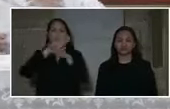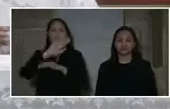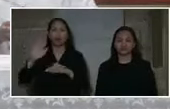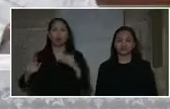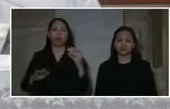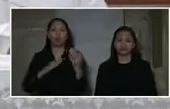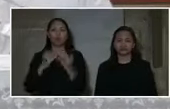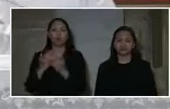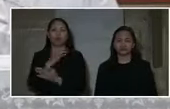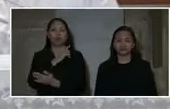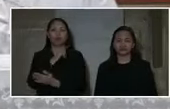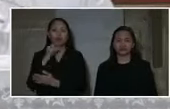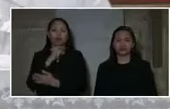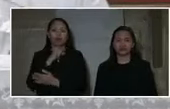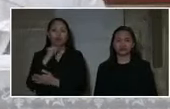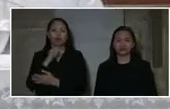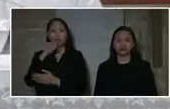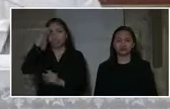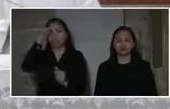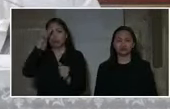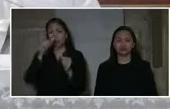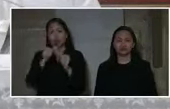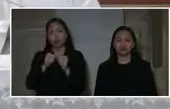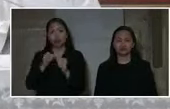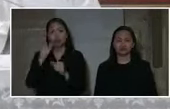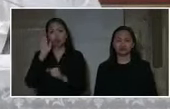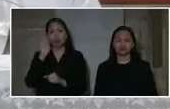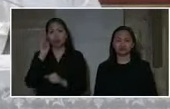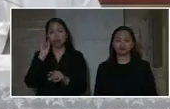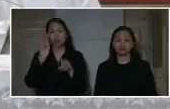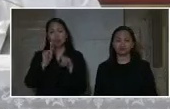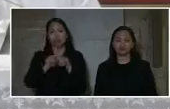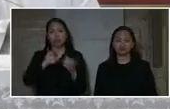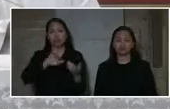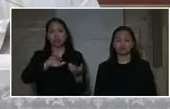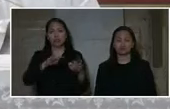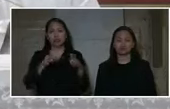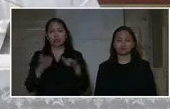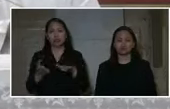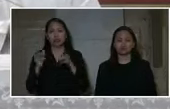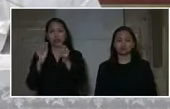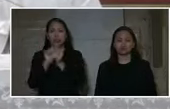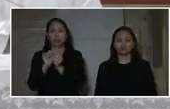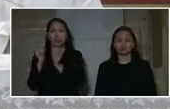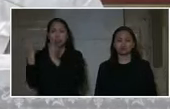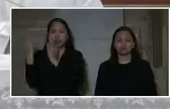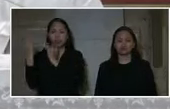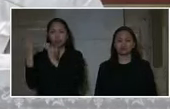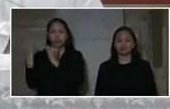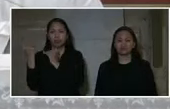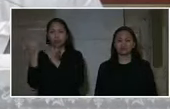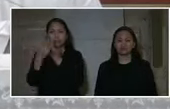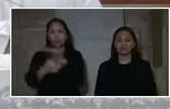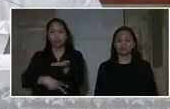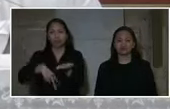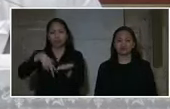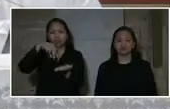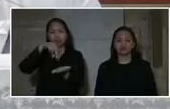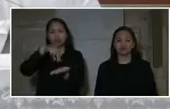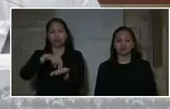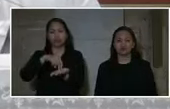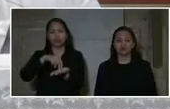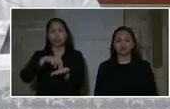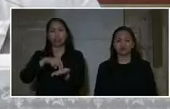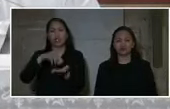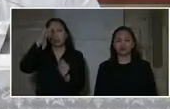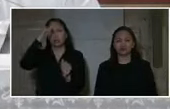Kaparian. Alalahanin mo rin ang mga kapatid naming nahimlay nang may pag-asang sila'y muling mabubuhay, gayon din